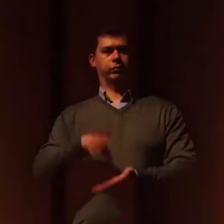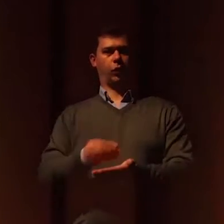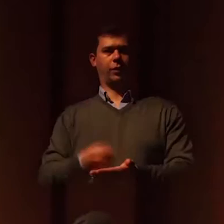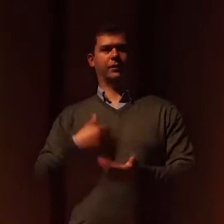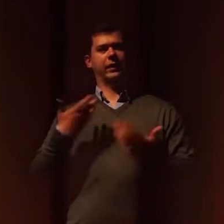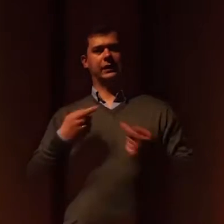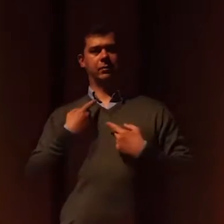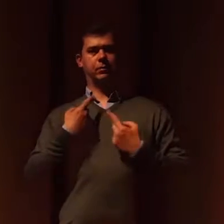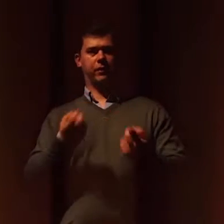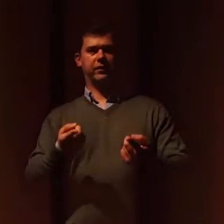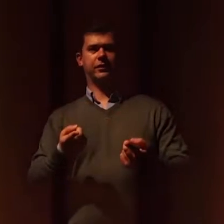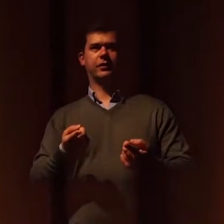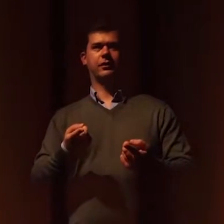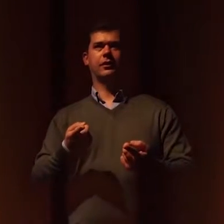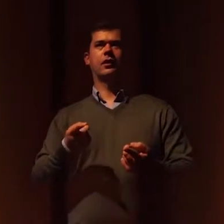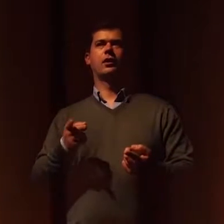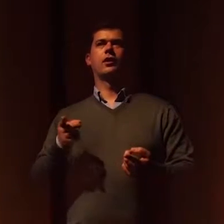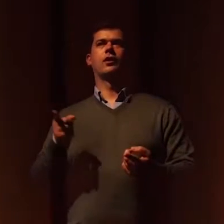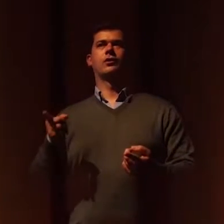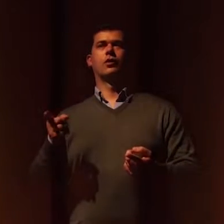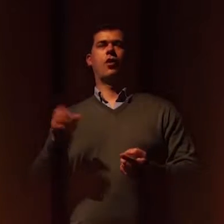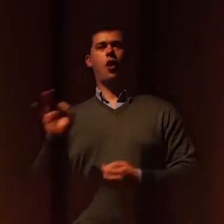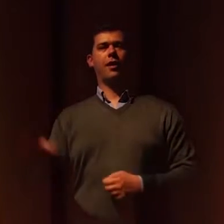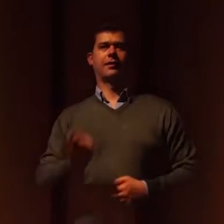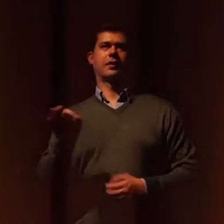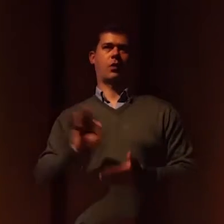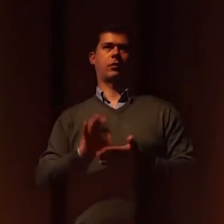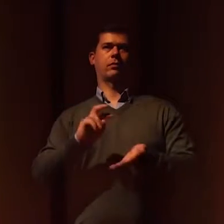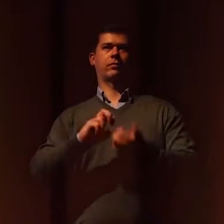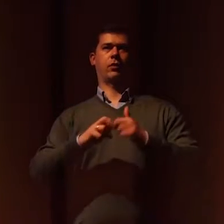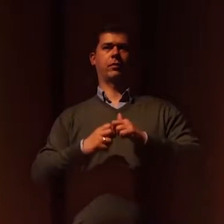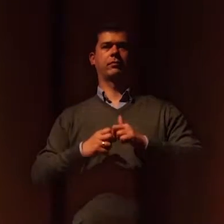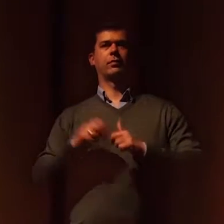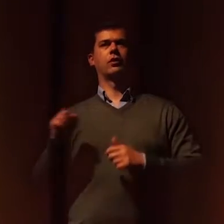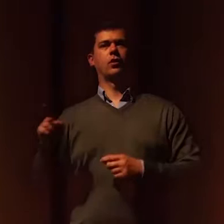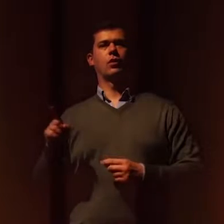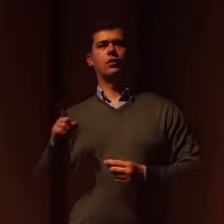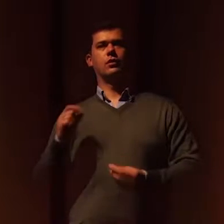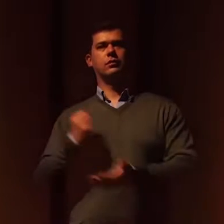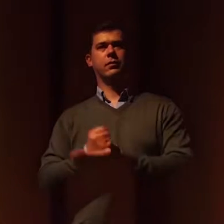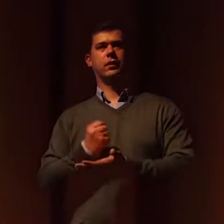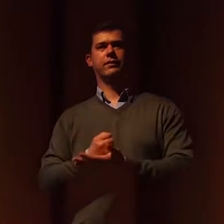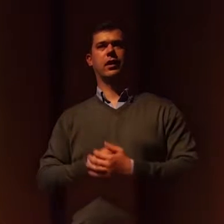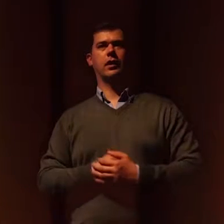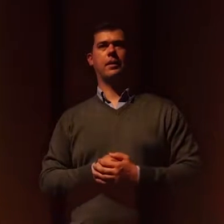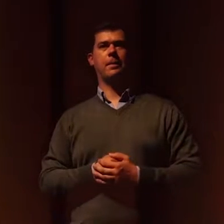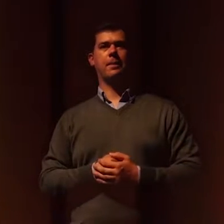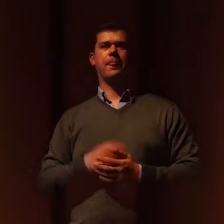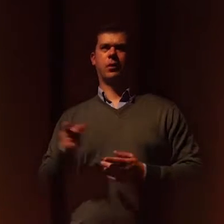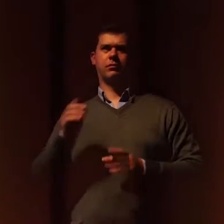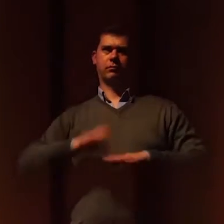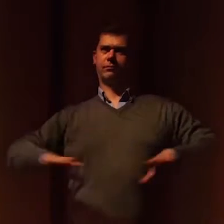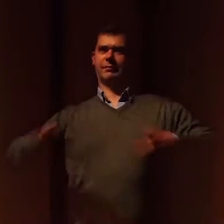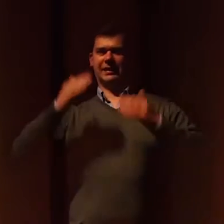chciałam tutaj dać przy okazji tej właśnie problematyki to jest taka sprawa którą która może jest szerzej